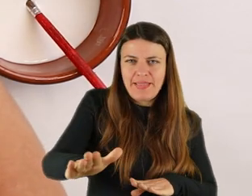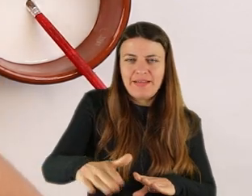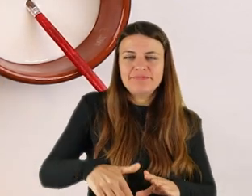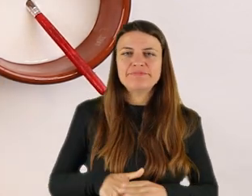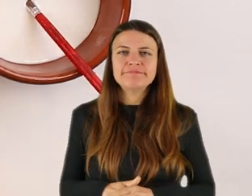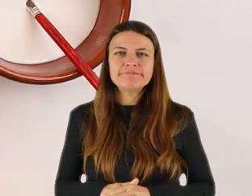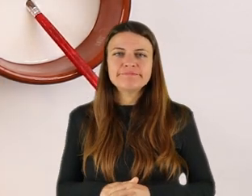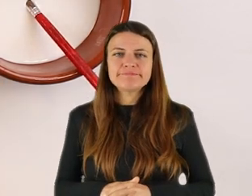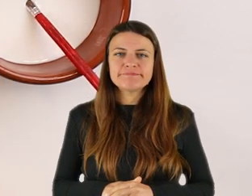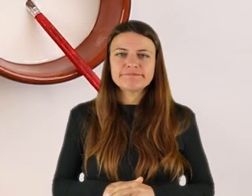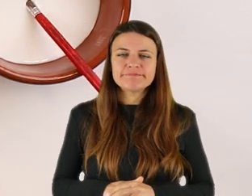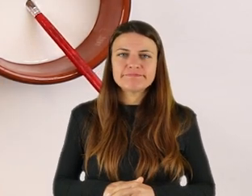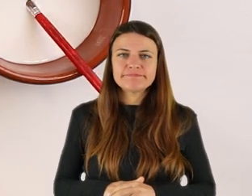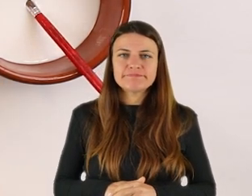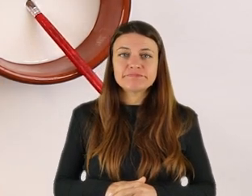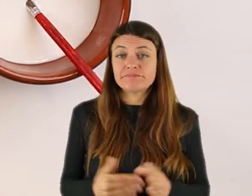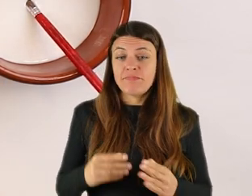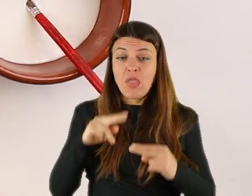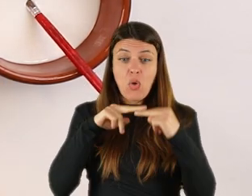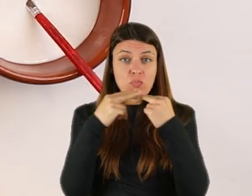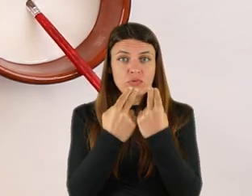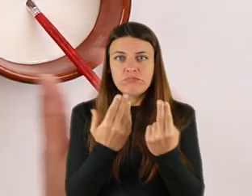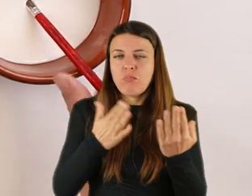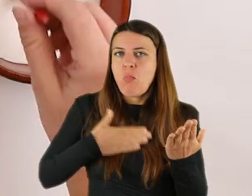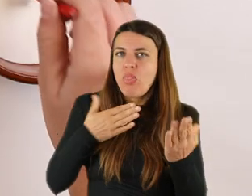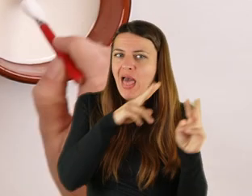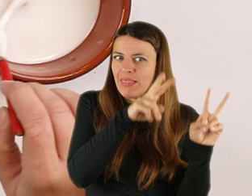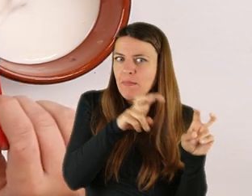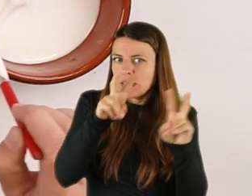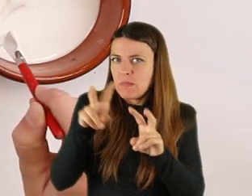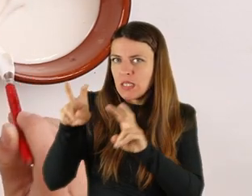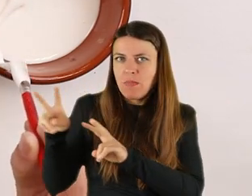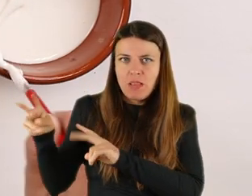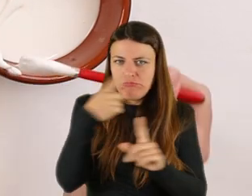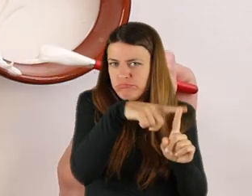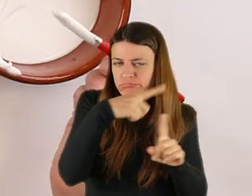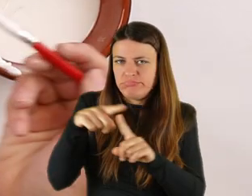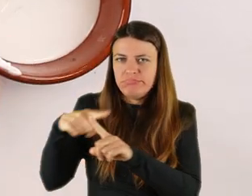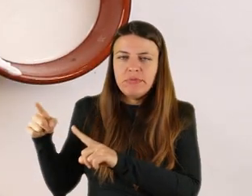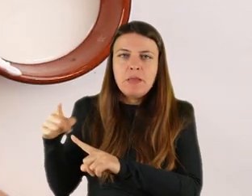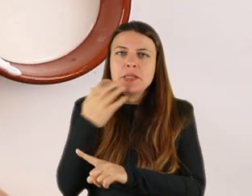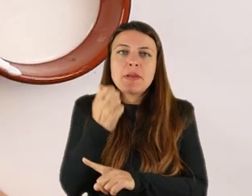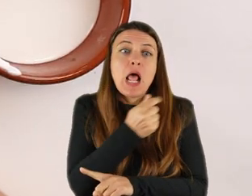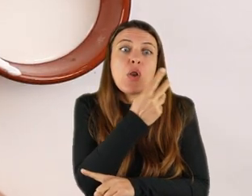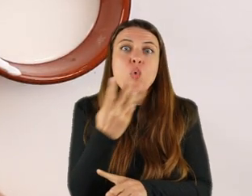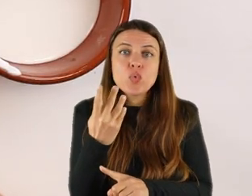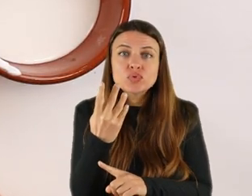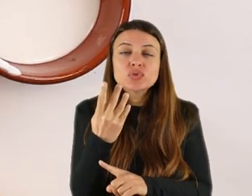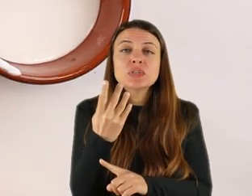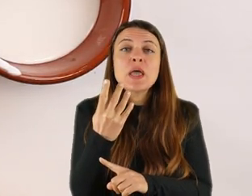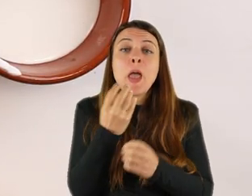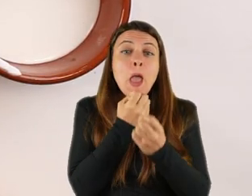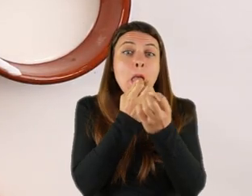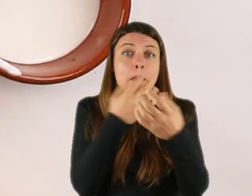Com hem dit, doncs, els mosaics poden ser de diversos motius i n'hi ha alguns que fins i tot portaven alguns missatges, com el